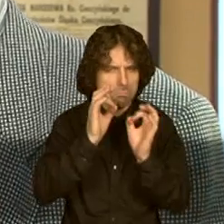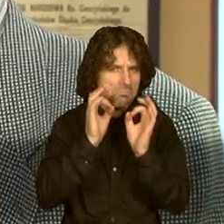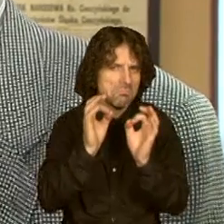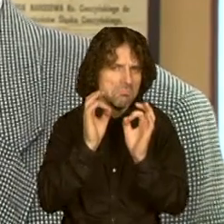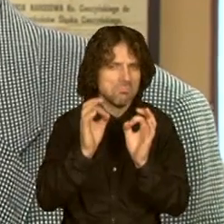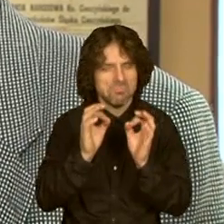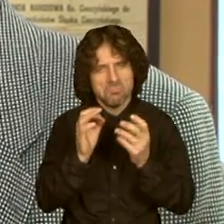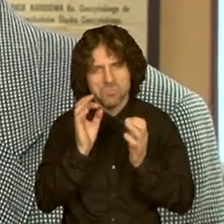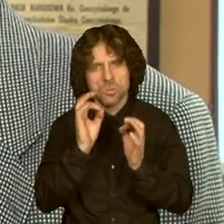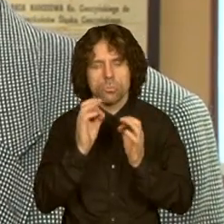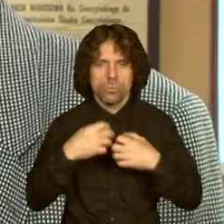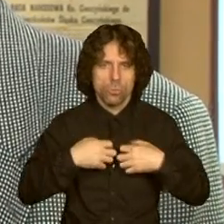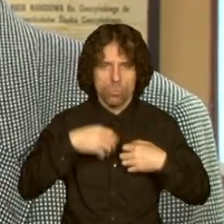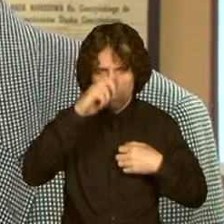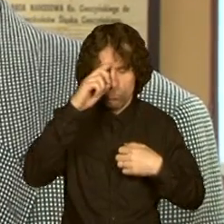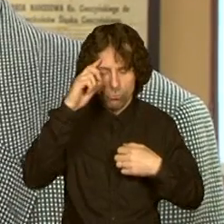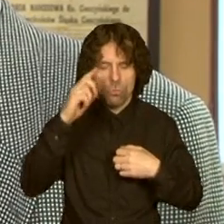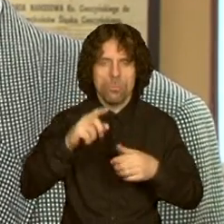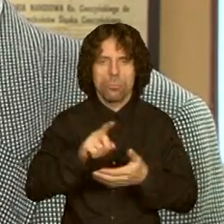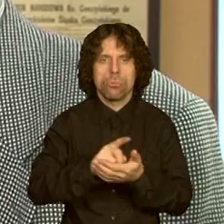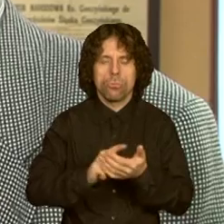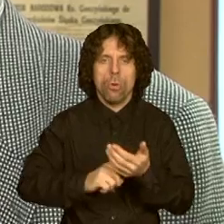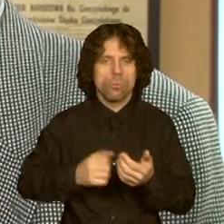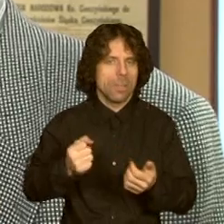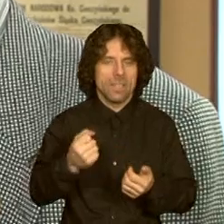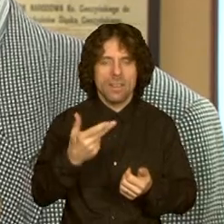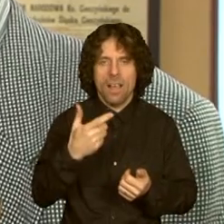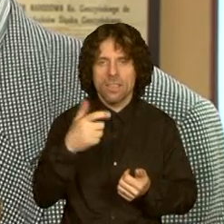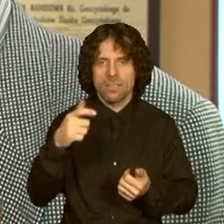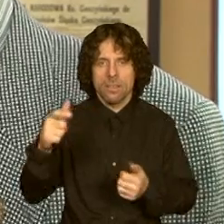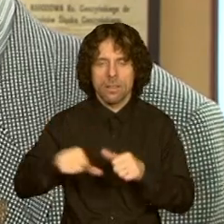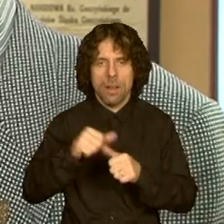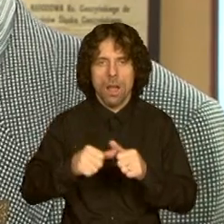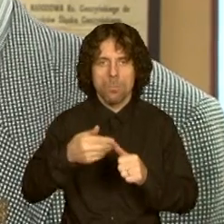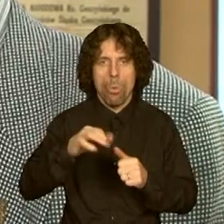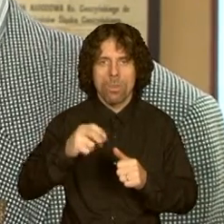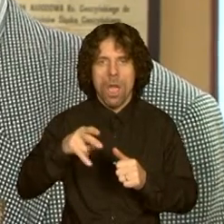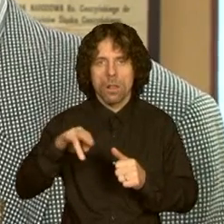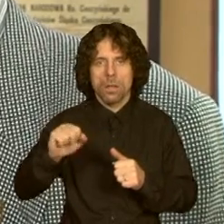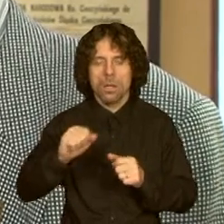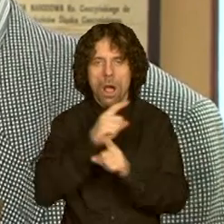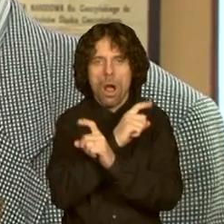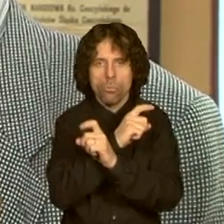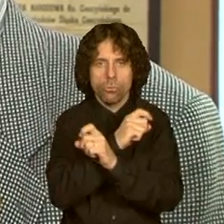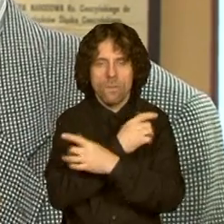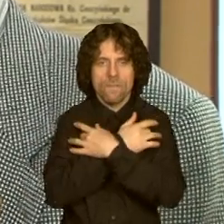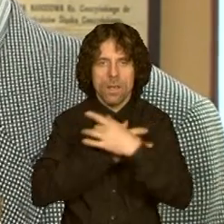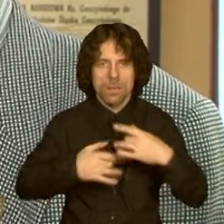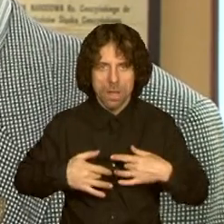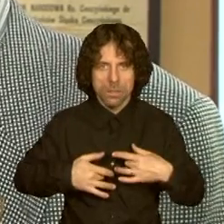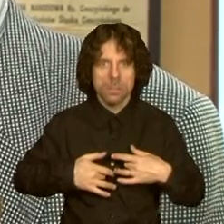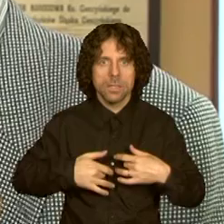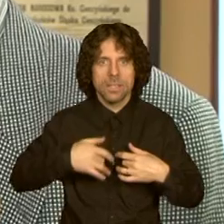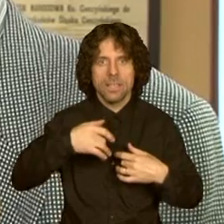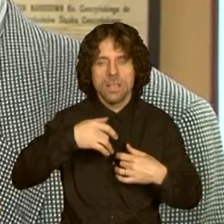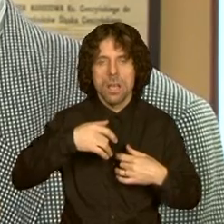pomyślności. Cieszyn, jak i cały Śląsk Cieszyński, należał już od paruset lat do monarchii austro-węgierskiej, a miłościwie